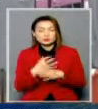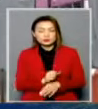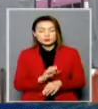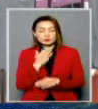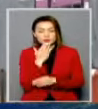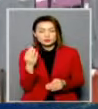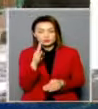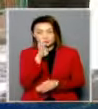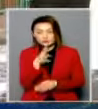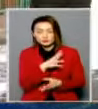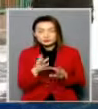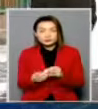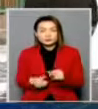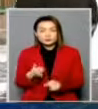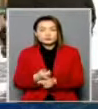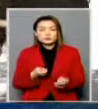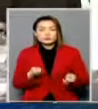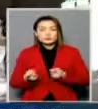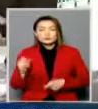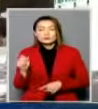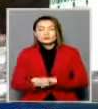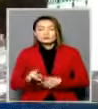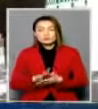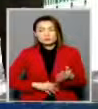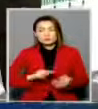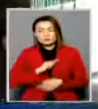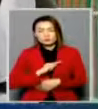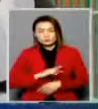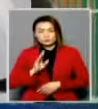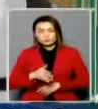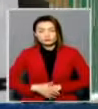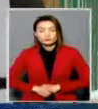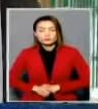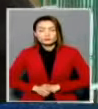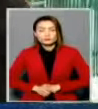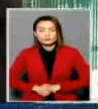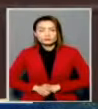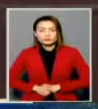последние четыре года глава правительства поручил продолжить работу в этом направлении